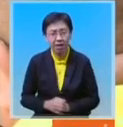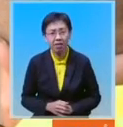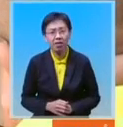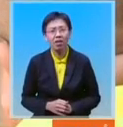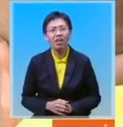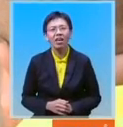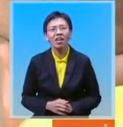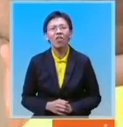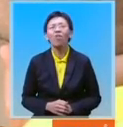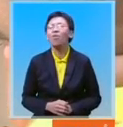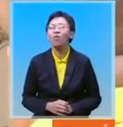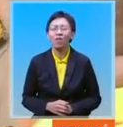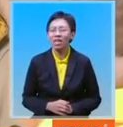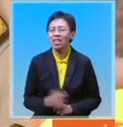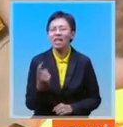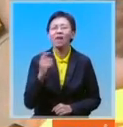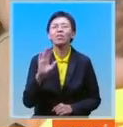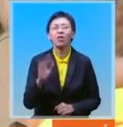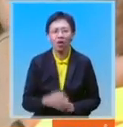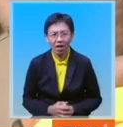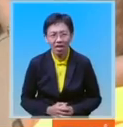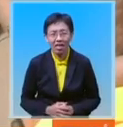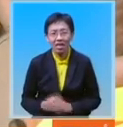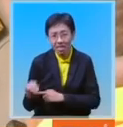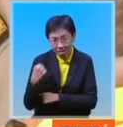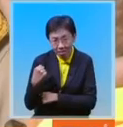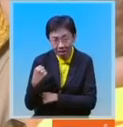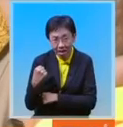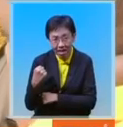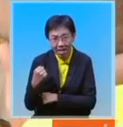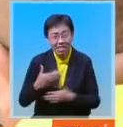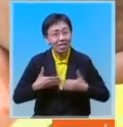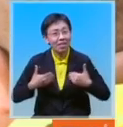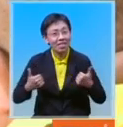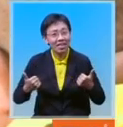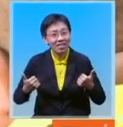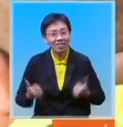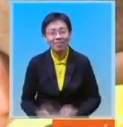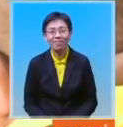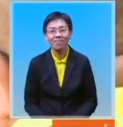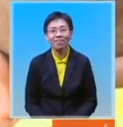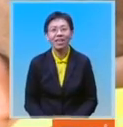ต้องถาม เชื่อมือเลยใช่ไหมคะ ฮะ เชื่อมือเลยสบายใจเลย